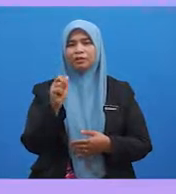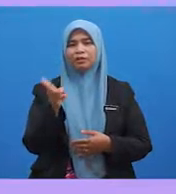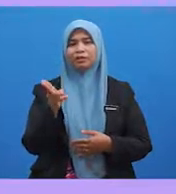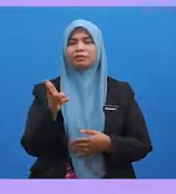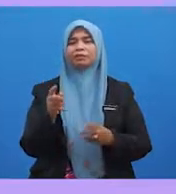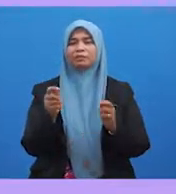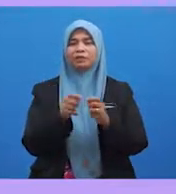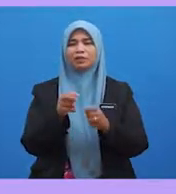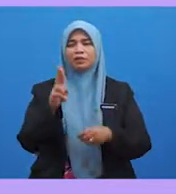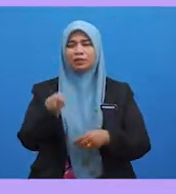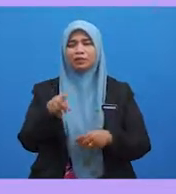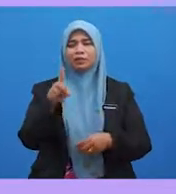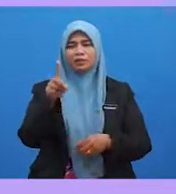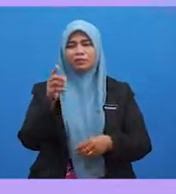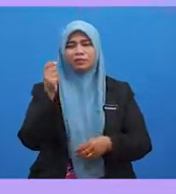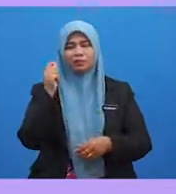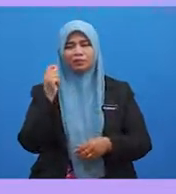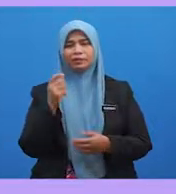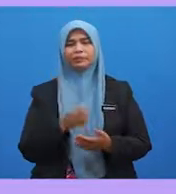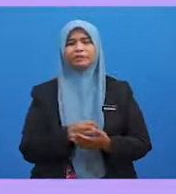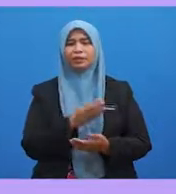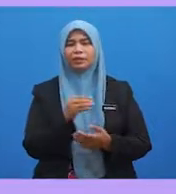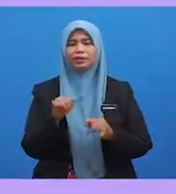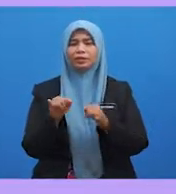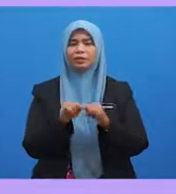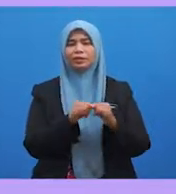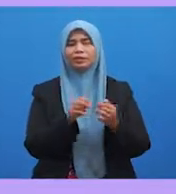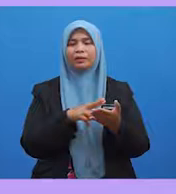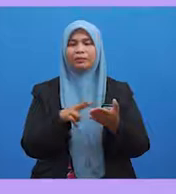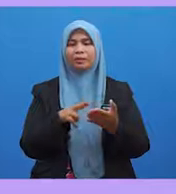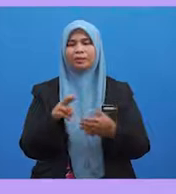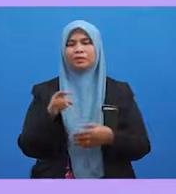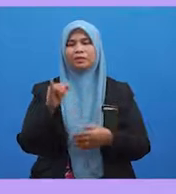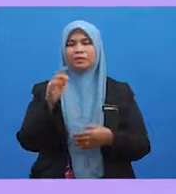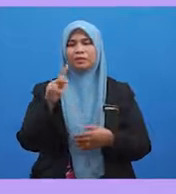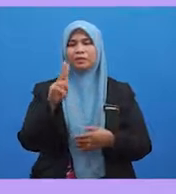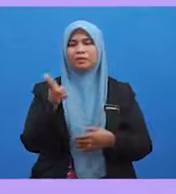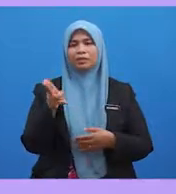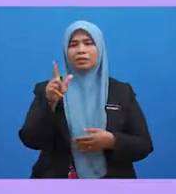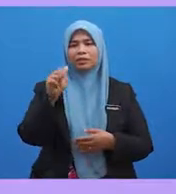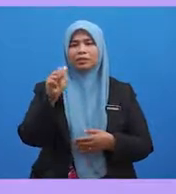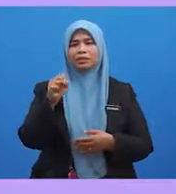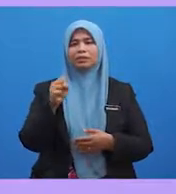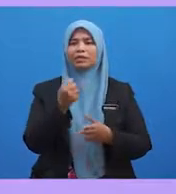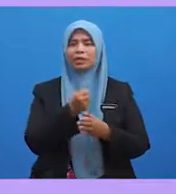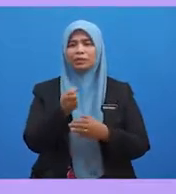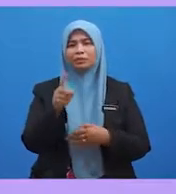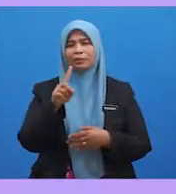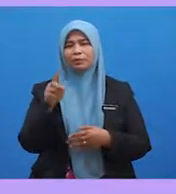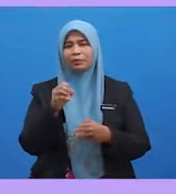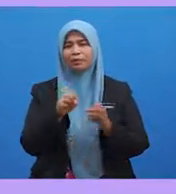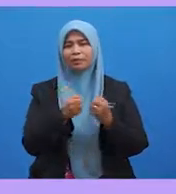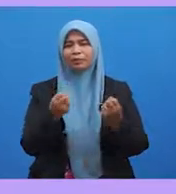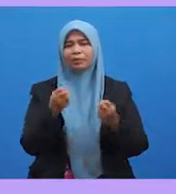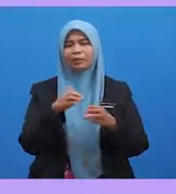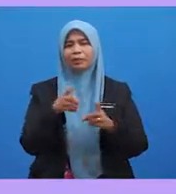pertama dan dicadangkan untuk membaca surah Al-Ikhlas atau mana-mana surah